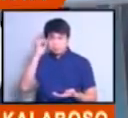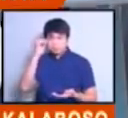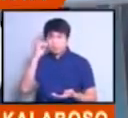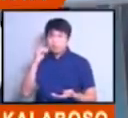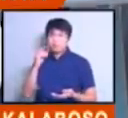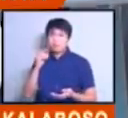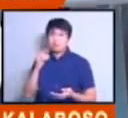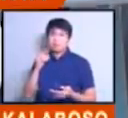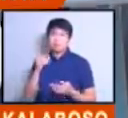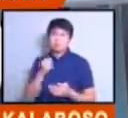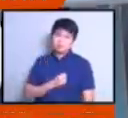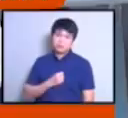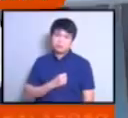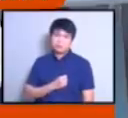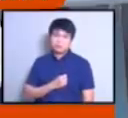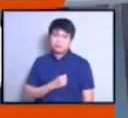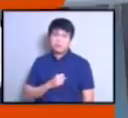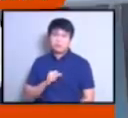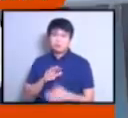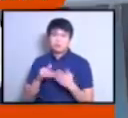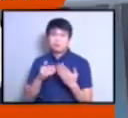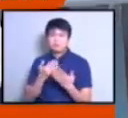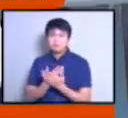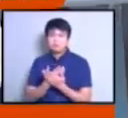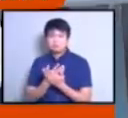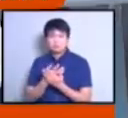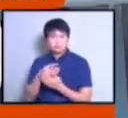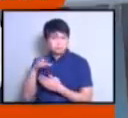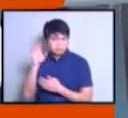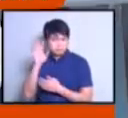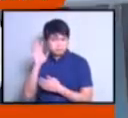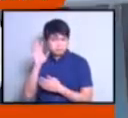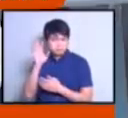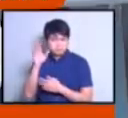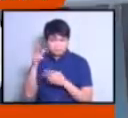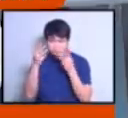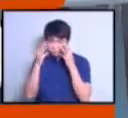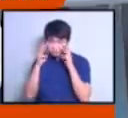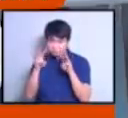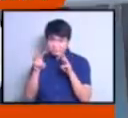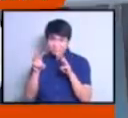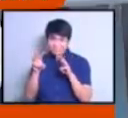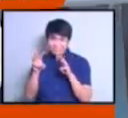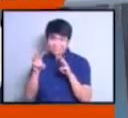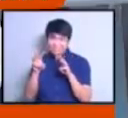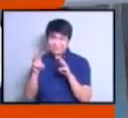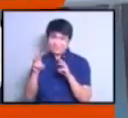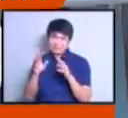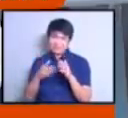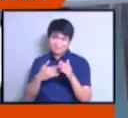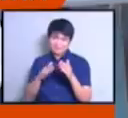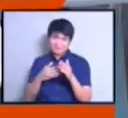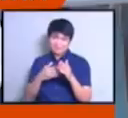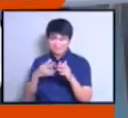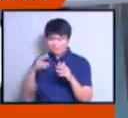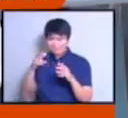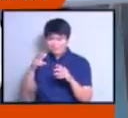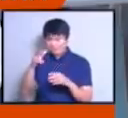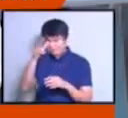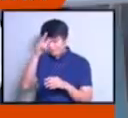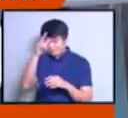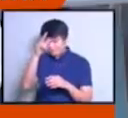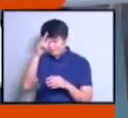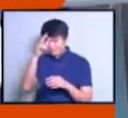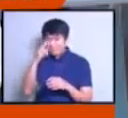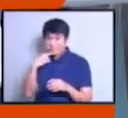mag-public apology ka, pwede? Okay po, sa lahat pong nakikinig ang rinig ng kanta ng Manok na Pula, ang original singer po ay si